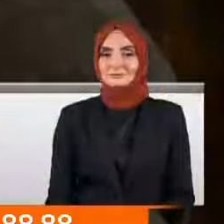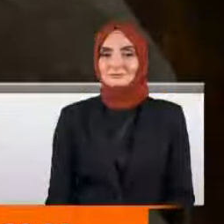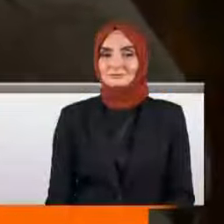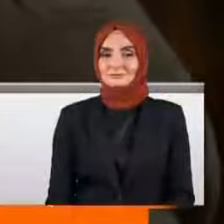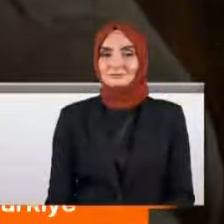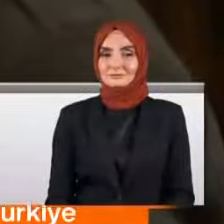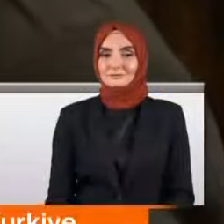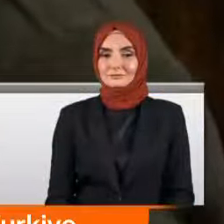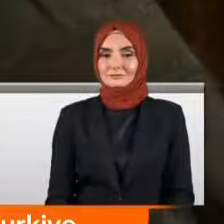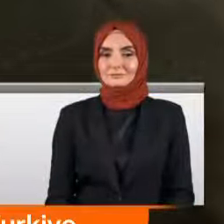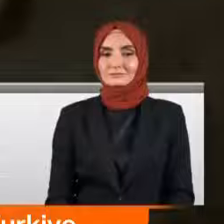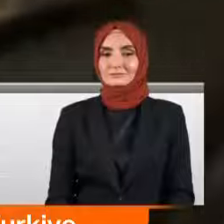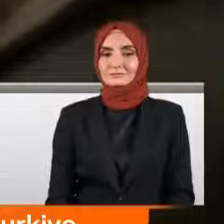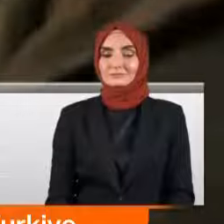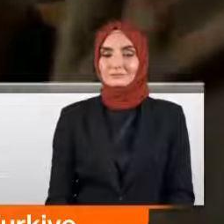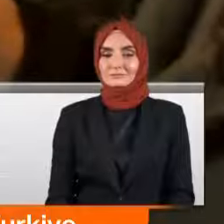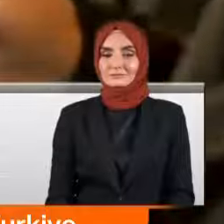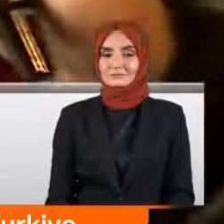Ve ondan sonra soslarımızla